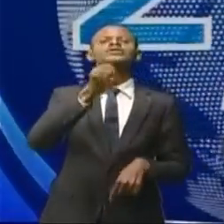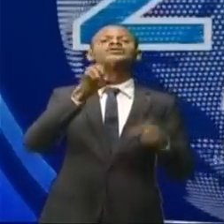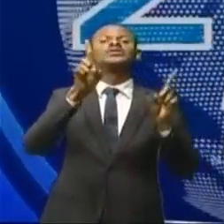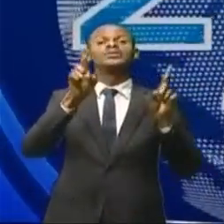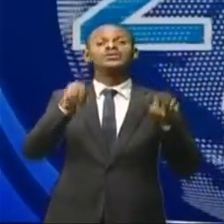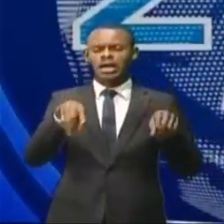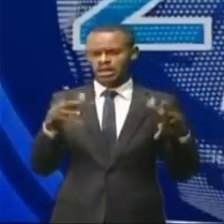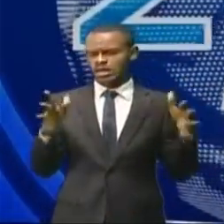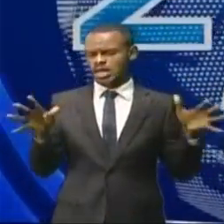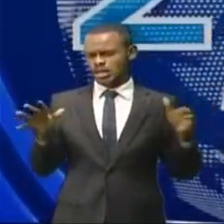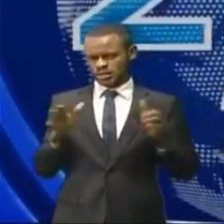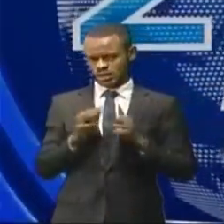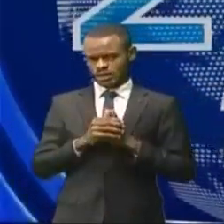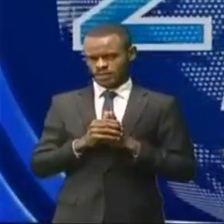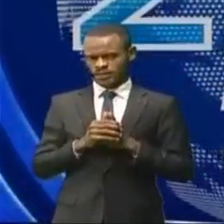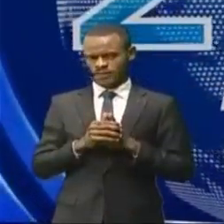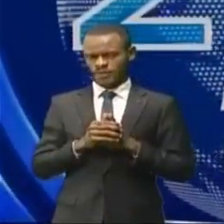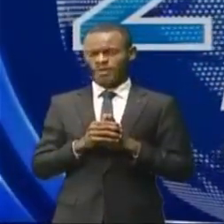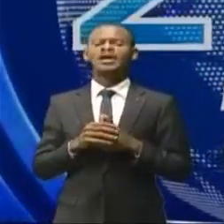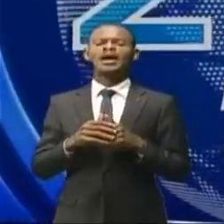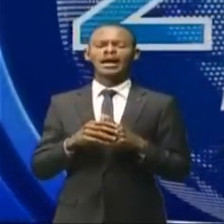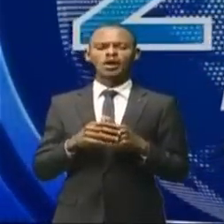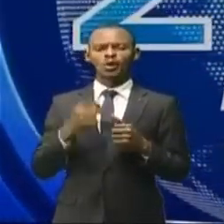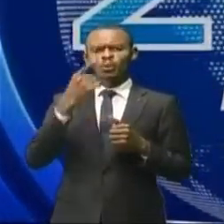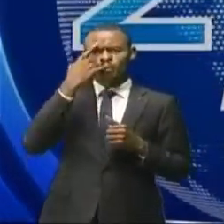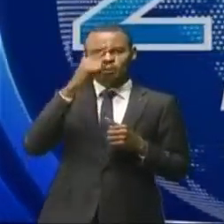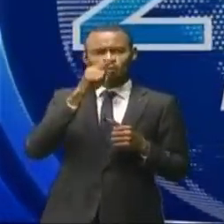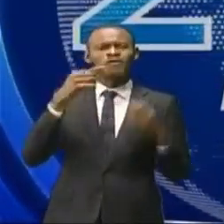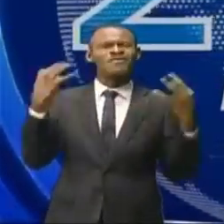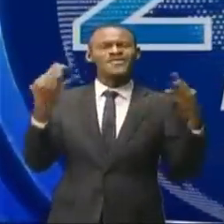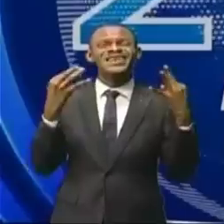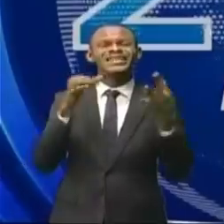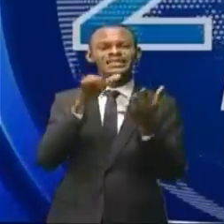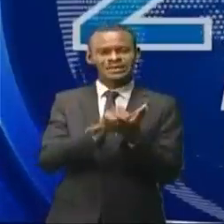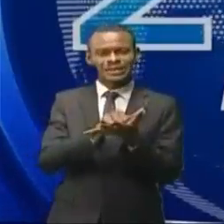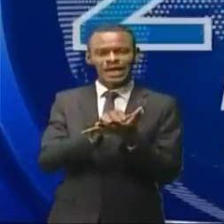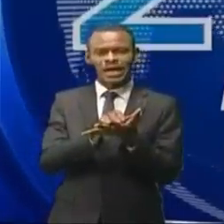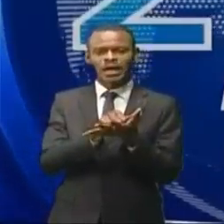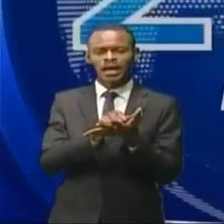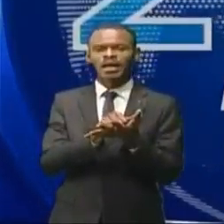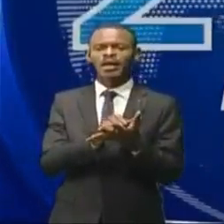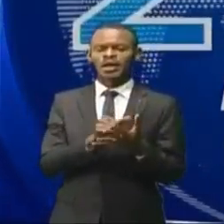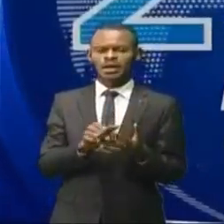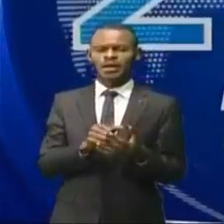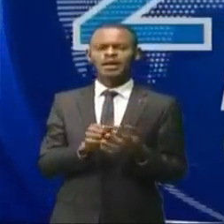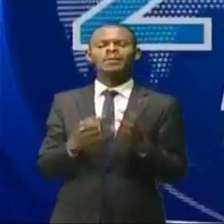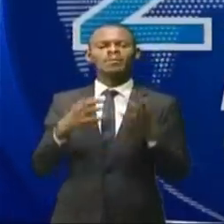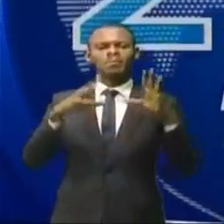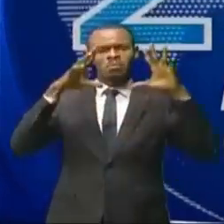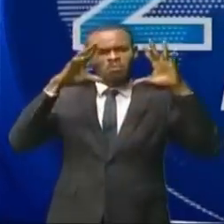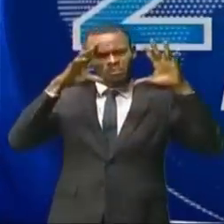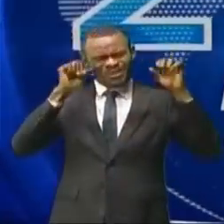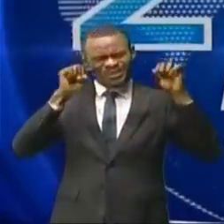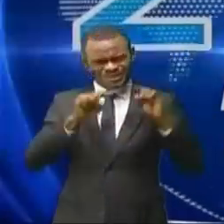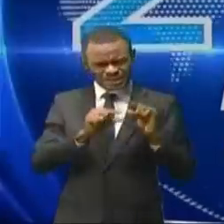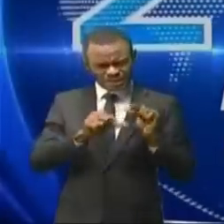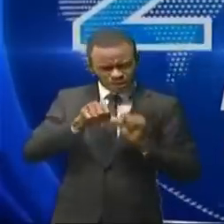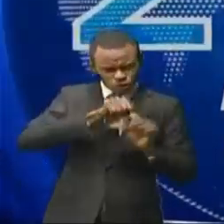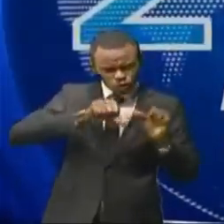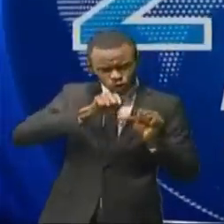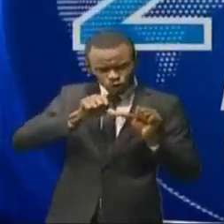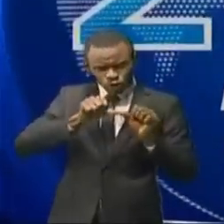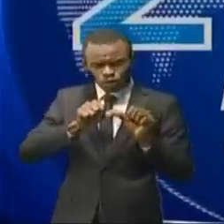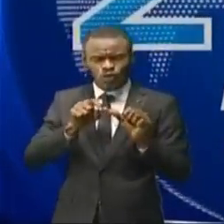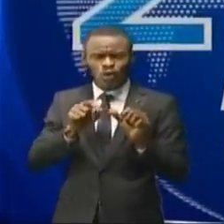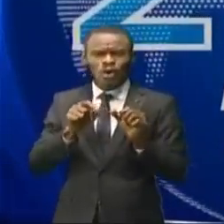cette occasion le président de l'Amicale ancien ici ifacique à rencontrer ce mercredi la directeur